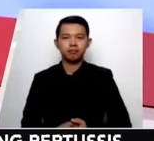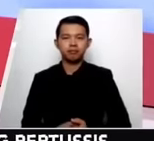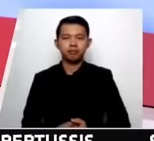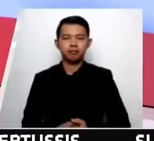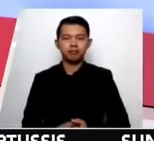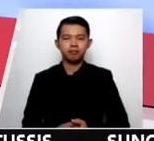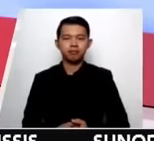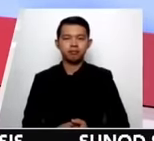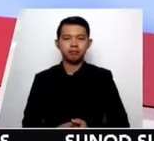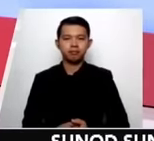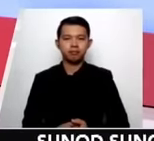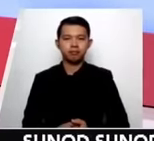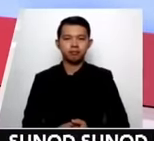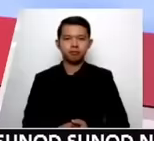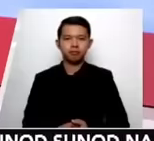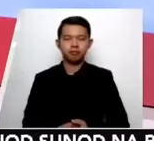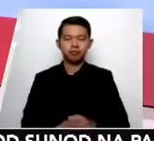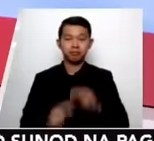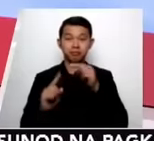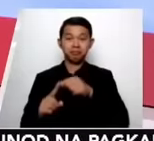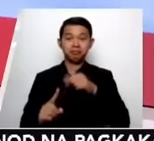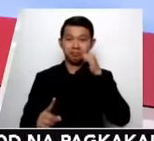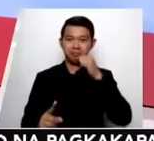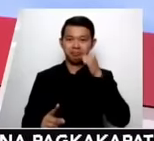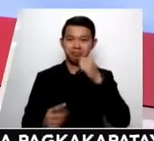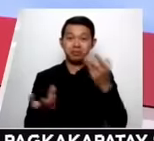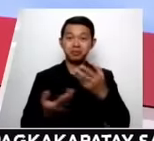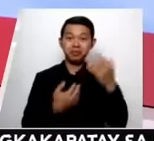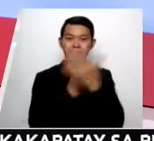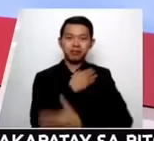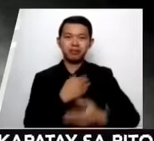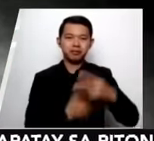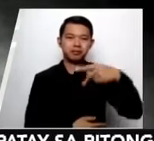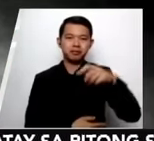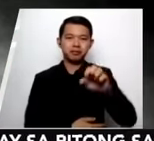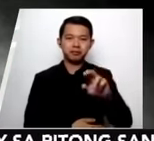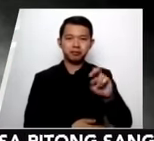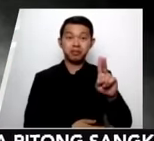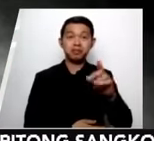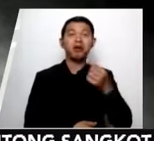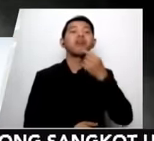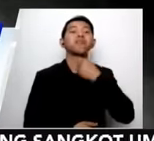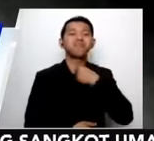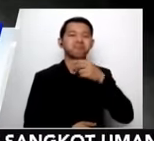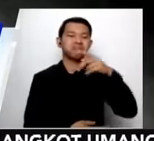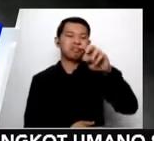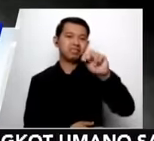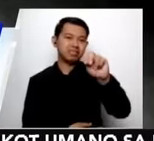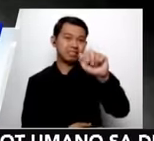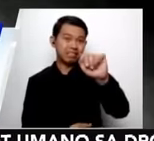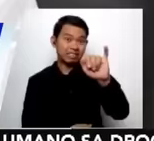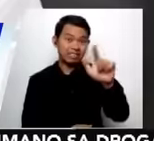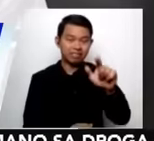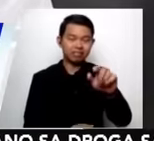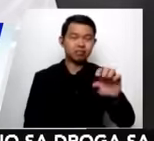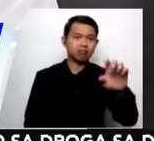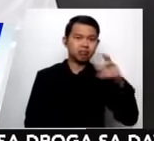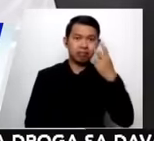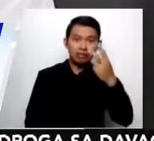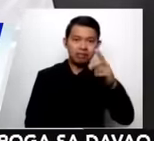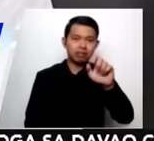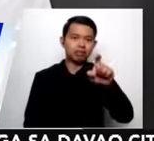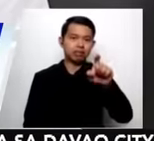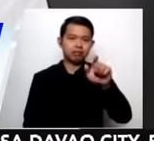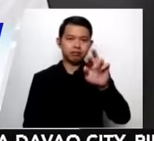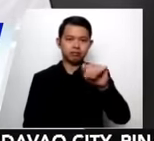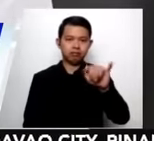Isang babae sa Lima, Peru ang nakalunok ng pako. Sa X-ray, kita ito sa lalamunan ng babae. Wala pang ulat kung paano niya